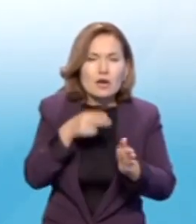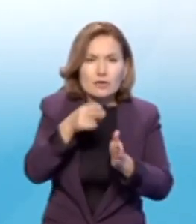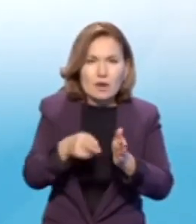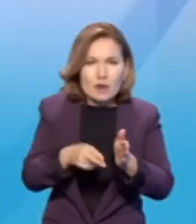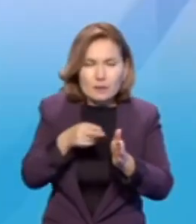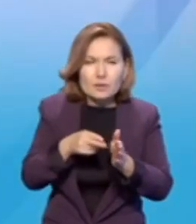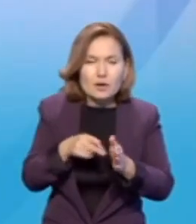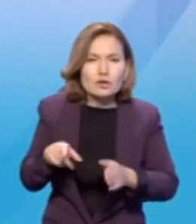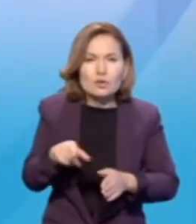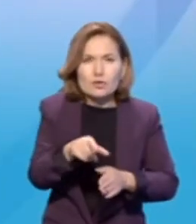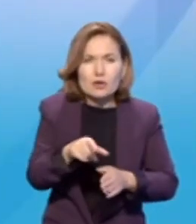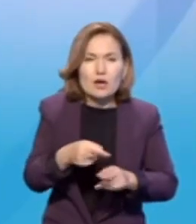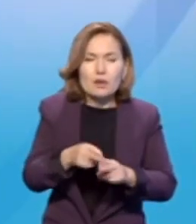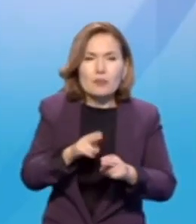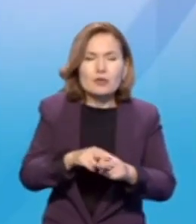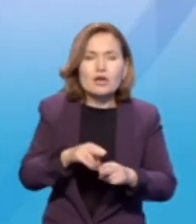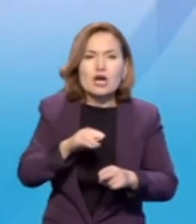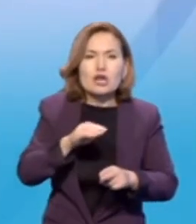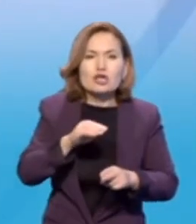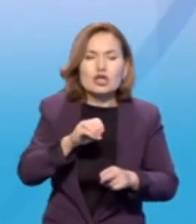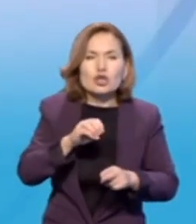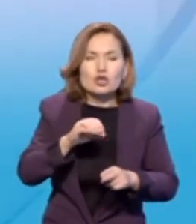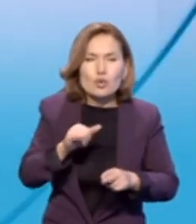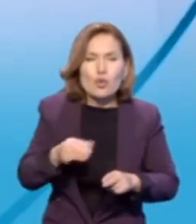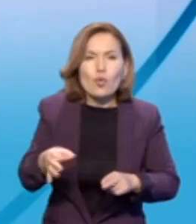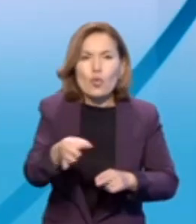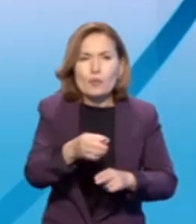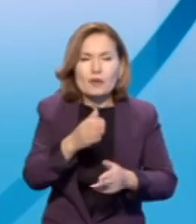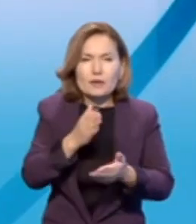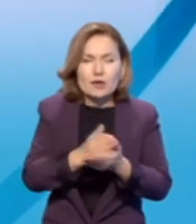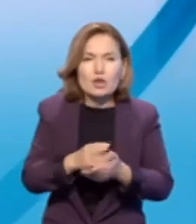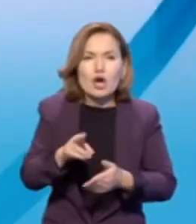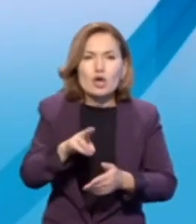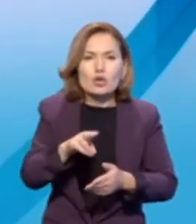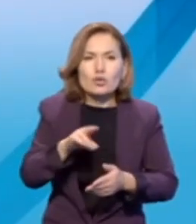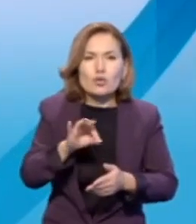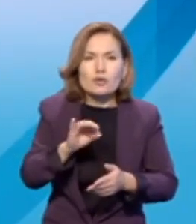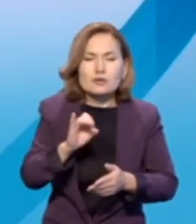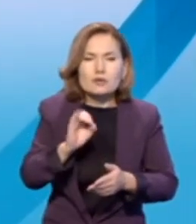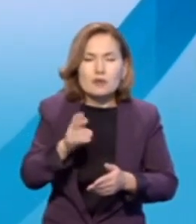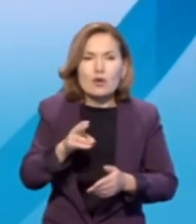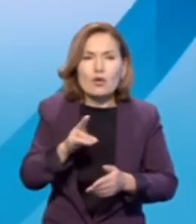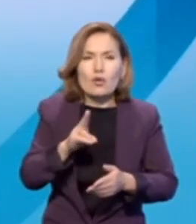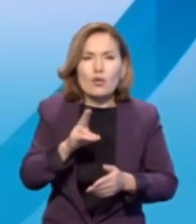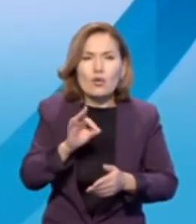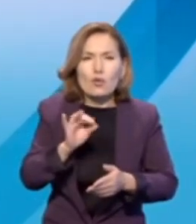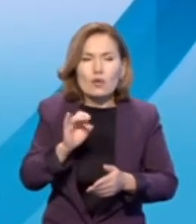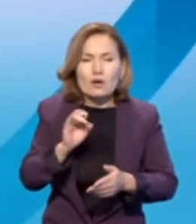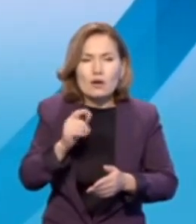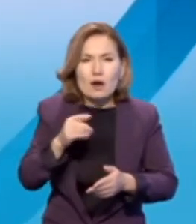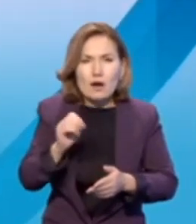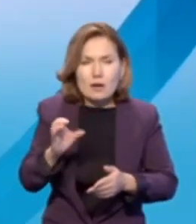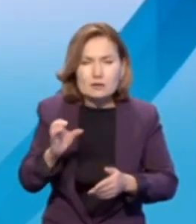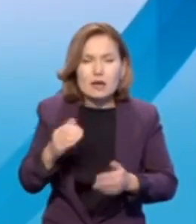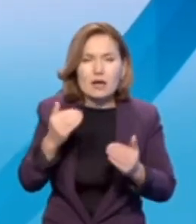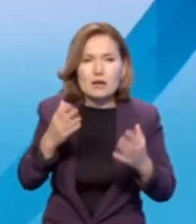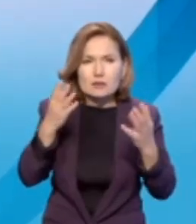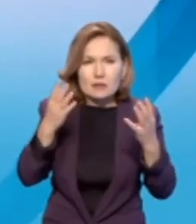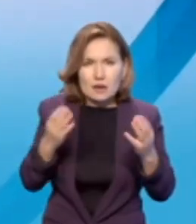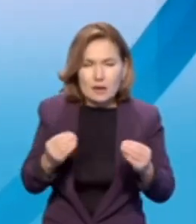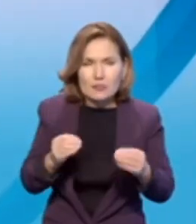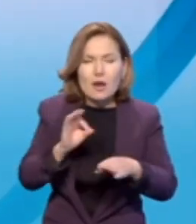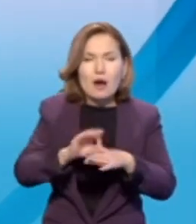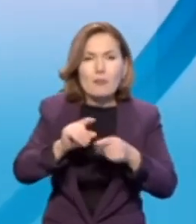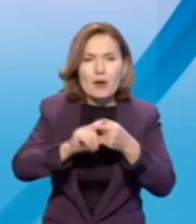тас жол да біздің Жетісу облысының территориясы арқылы өтеді. Ол Достық және Қорғас. Қазіргі уақытта